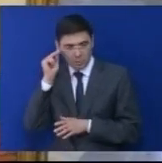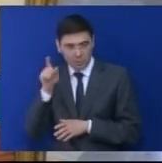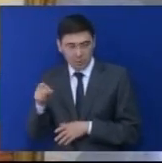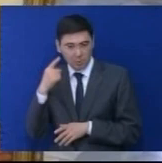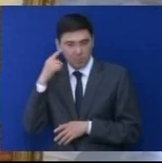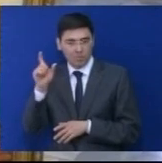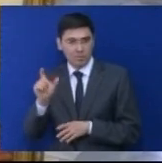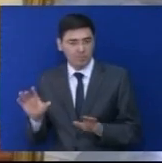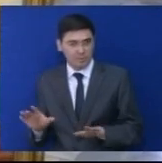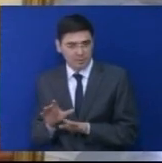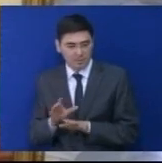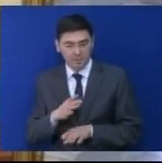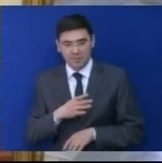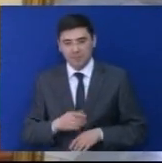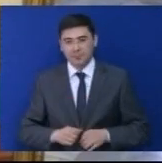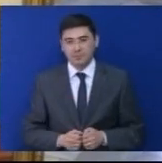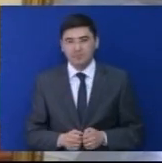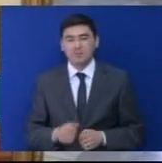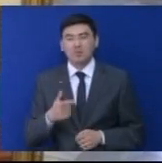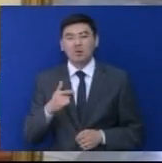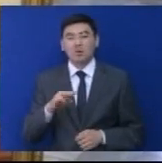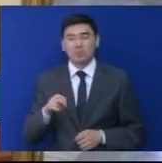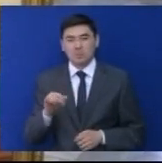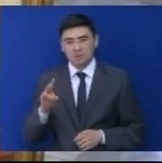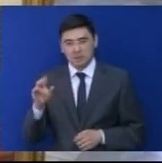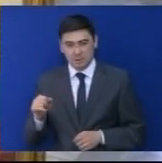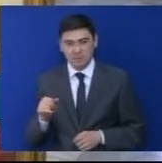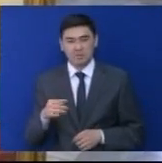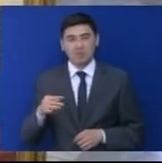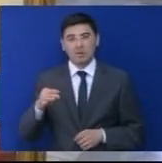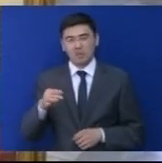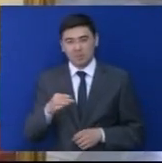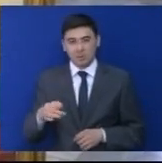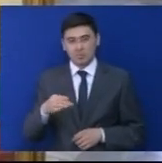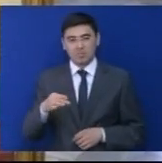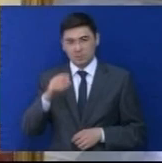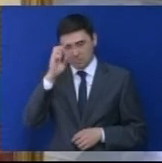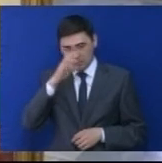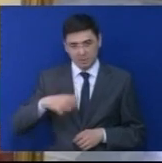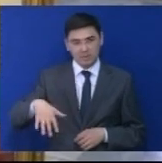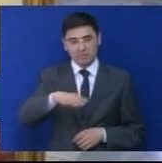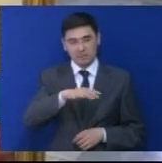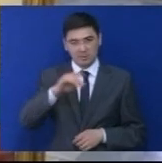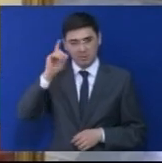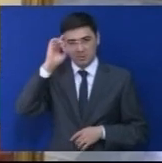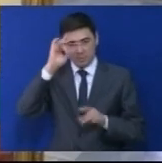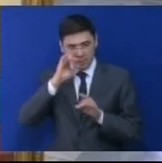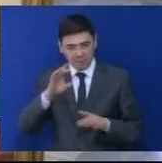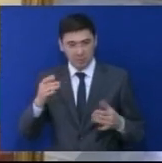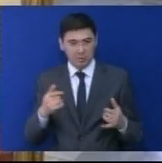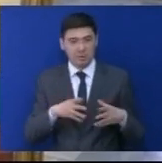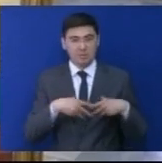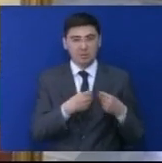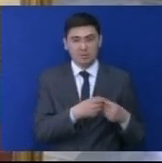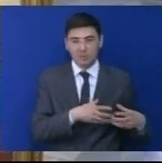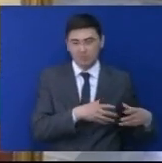Гульдана Ногайбаева – талантливая певица, известная не только в области, но и во всей республике. На сегодняшний концерт мы пришли всей семьей, потому что